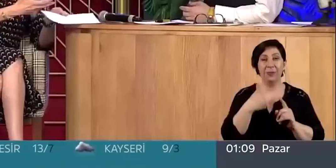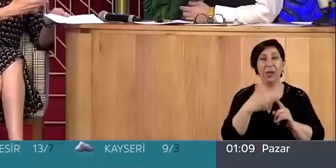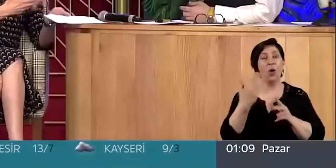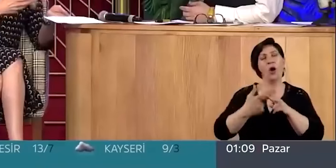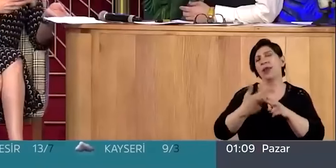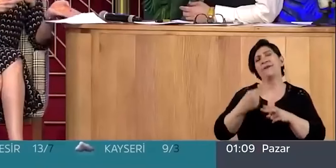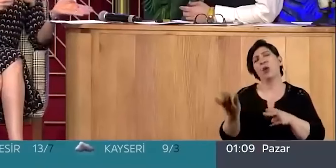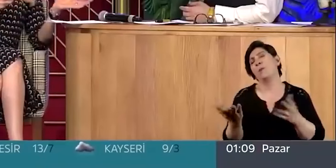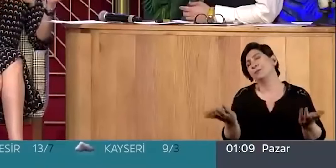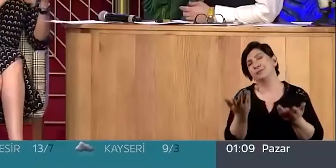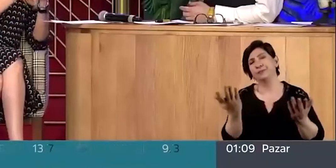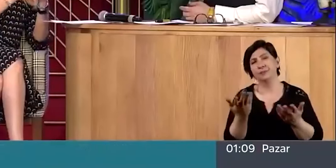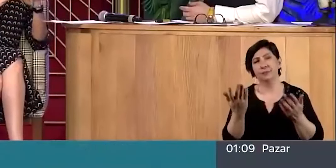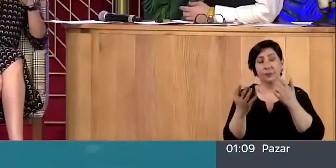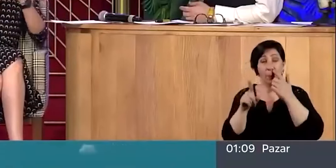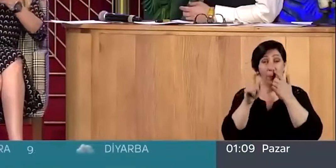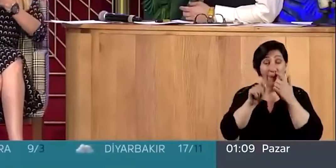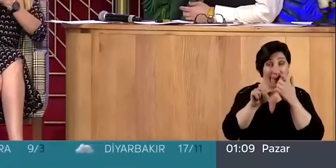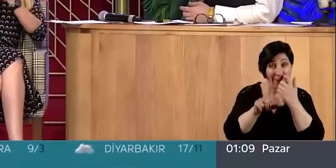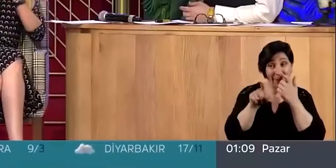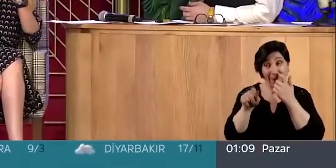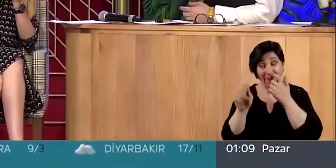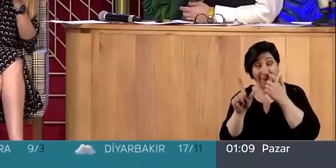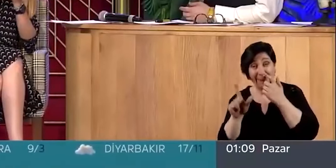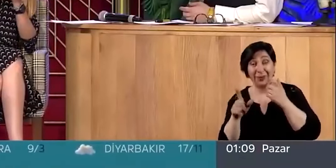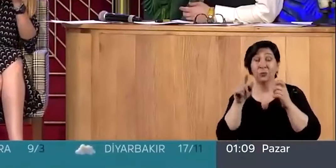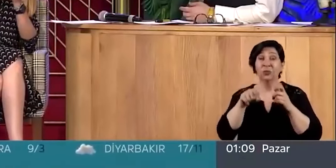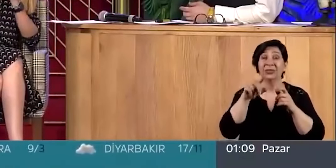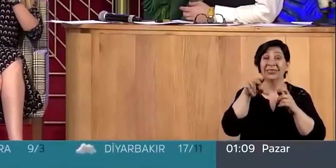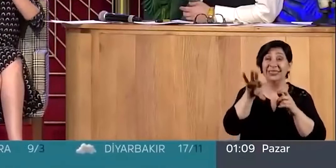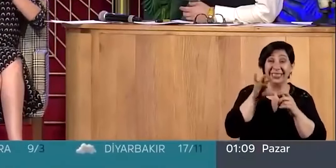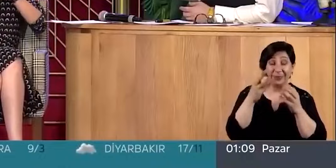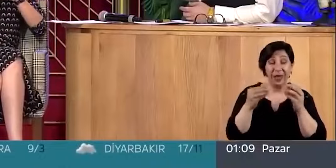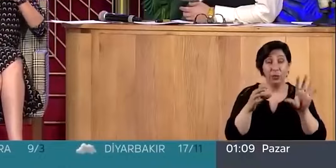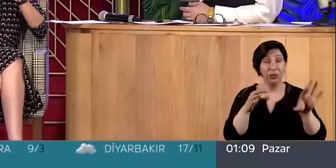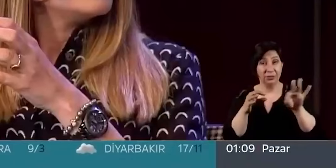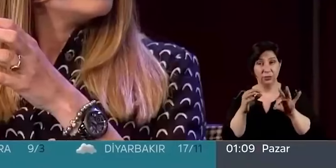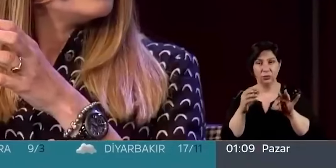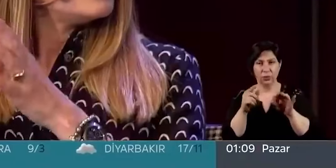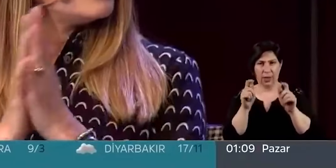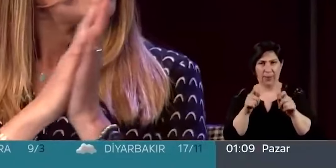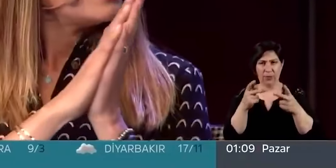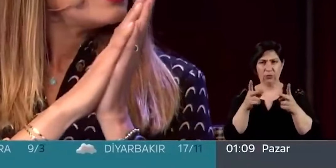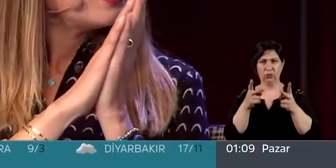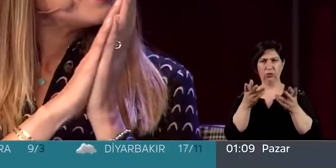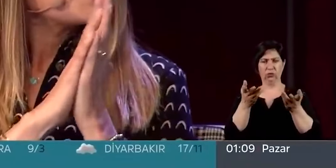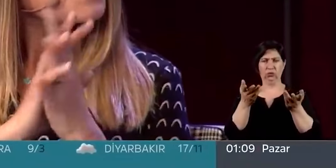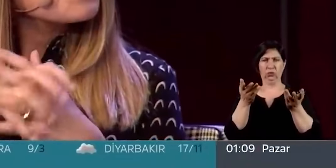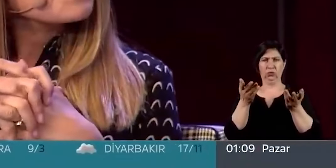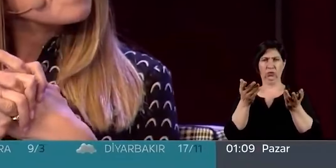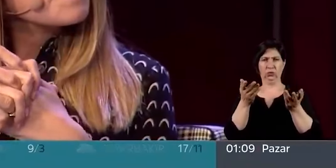İşte örnek veriyorum, bunu mu yapmam gerekiyor, bunu mu yapmam gerekiyor? Bunu seçsem daha mı iyi olur? Bunu yapabiliyoruz değil mi? Bunu yapabiliyoruz.